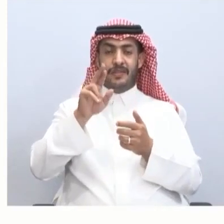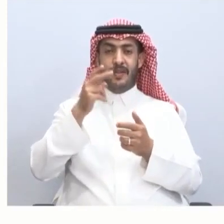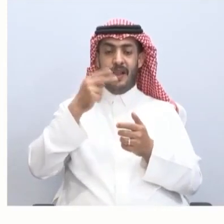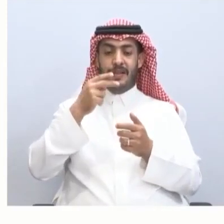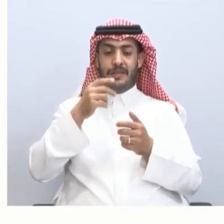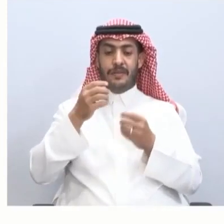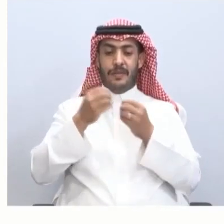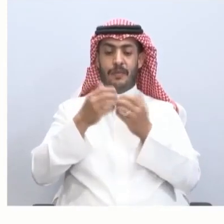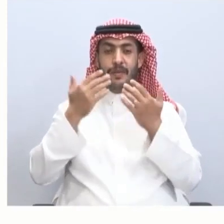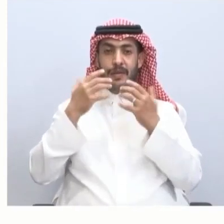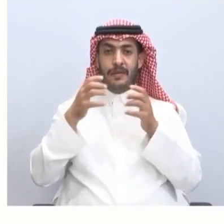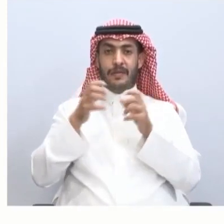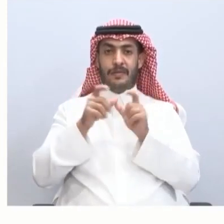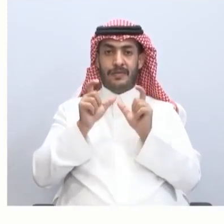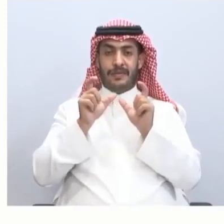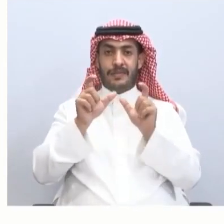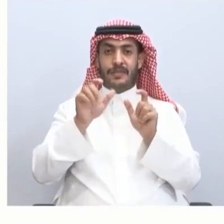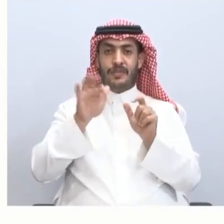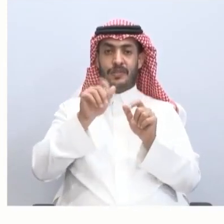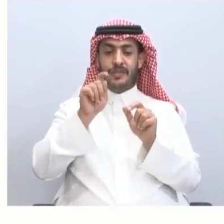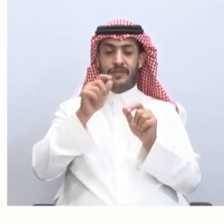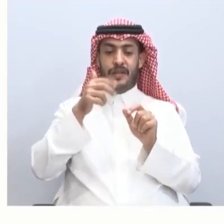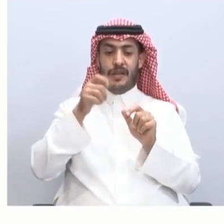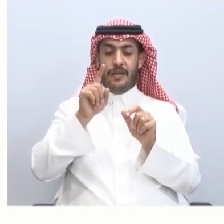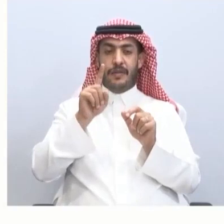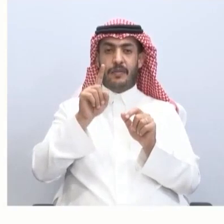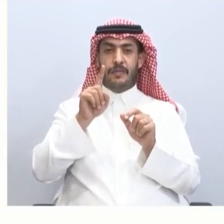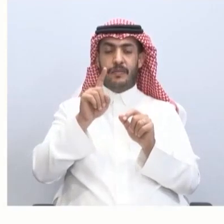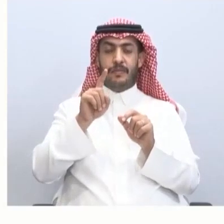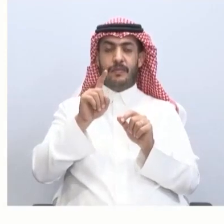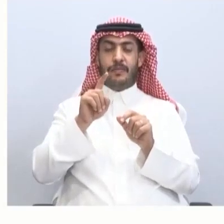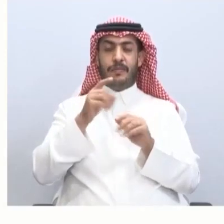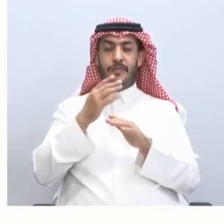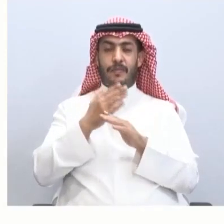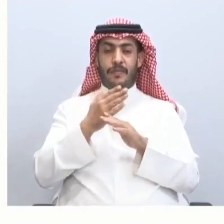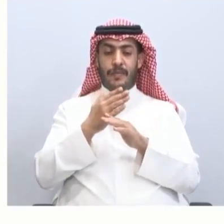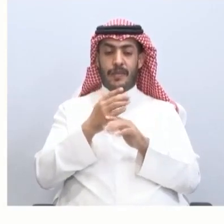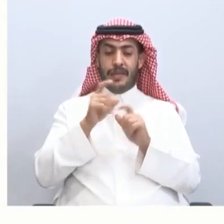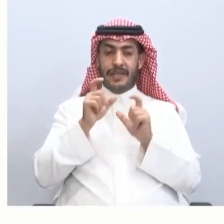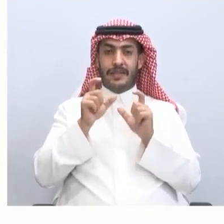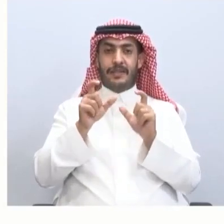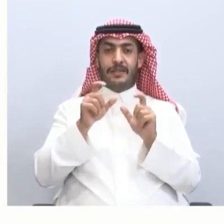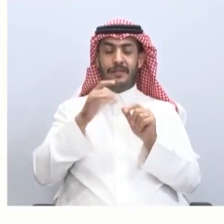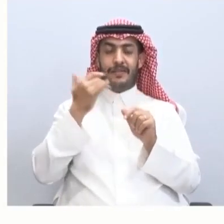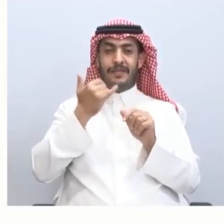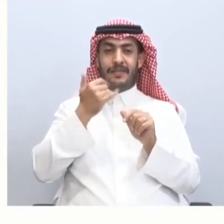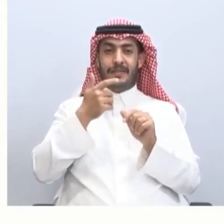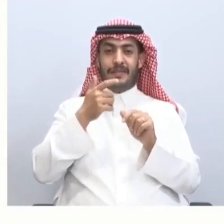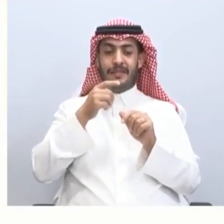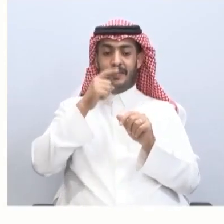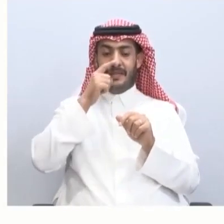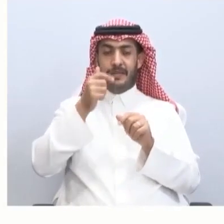بالتوجه الى مكه ومحاصر الشريف غالب فيها هل قاوم اضطر الى